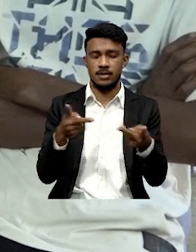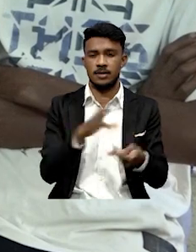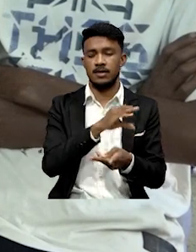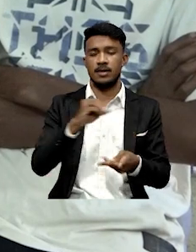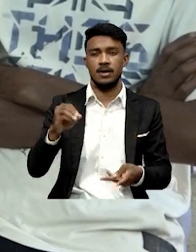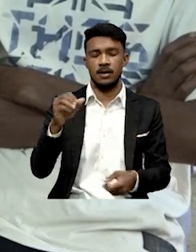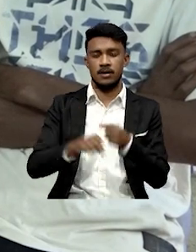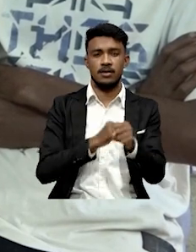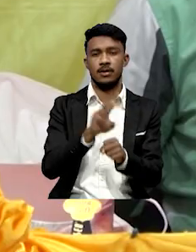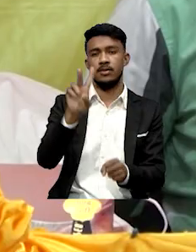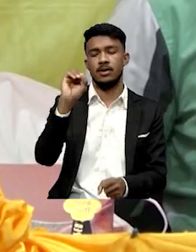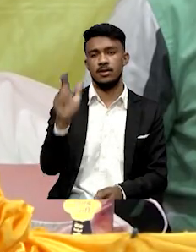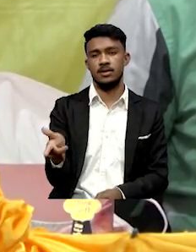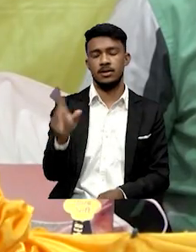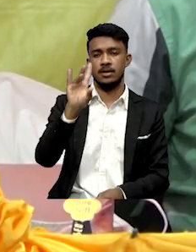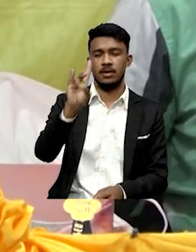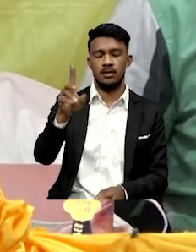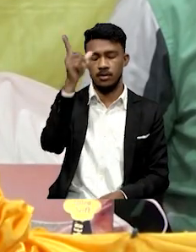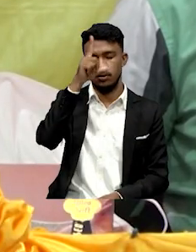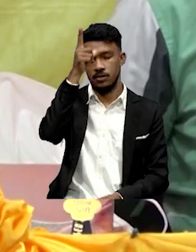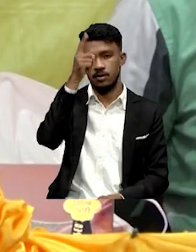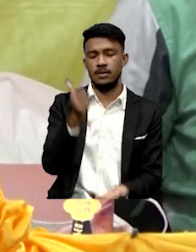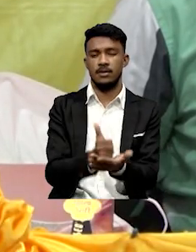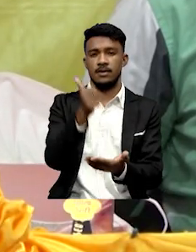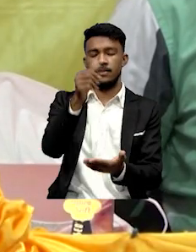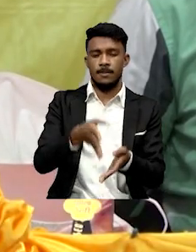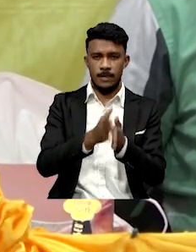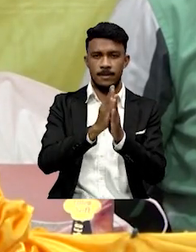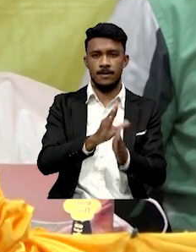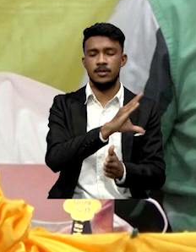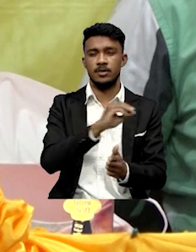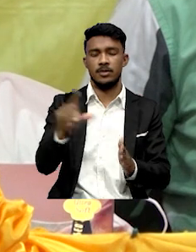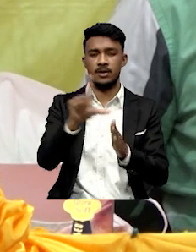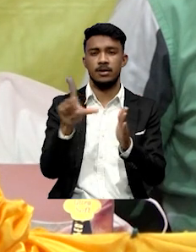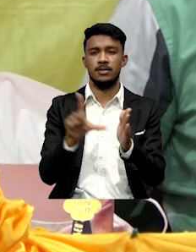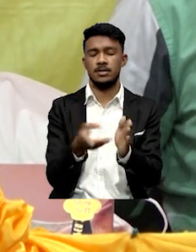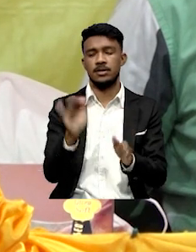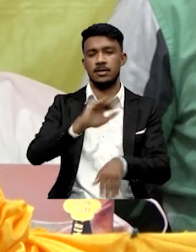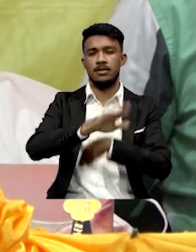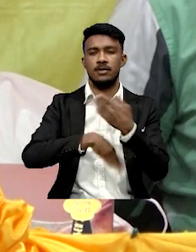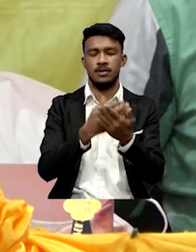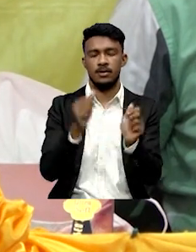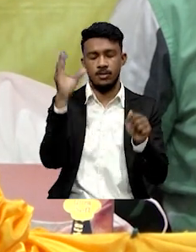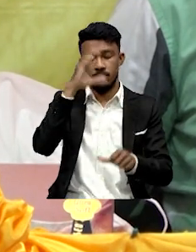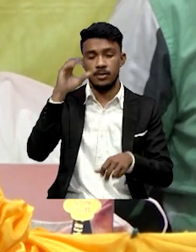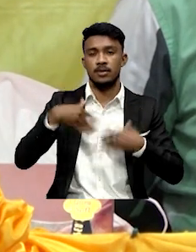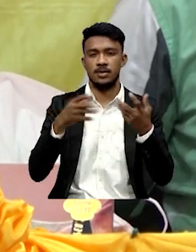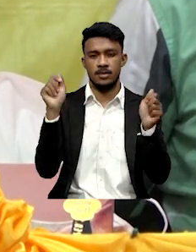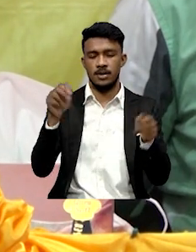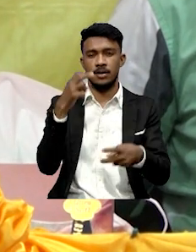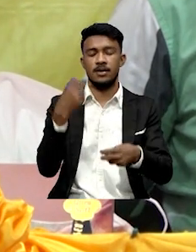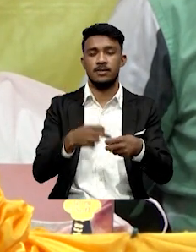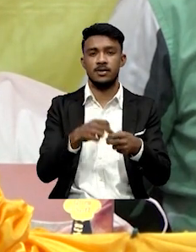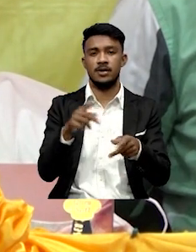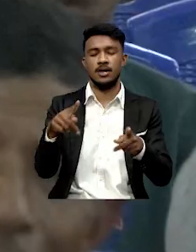resing itu. Lualo garante kata kuaing hira reeleitu e zizi no propoing ba organ soberanu sira hotu atu buka solusaung ba preokupasaung